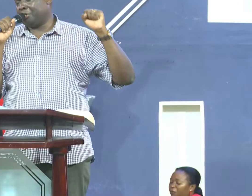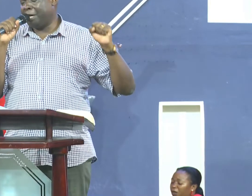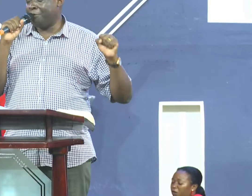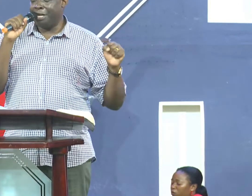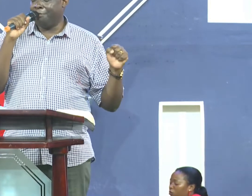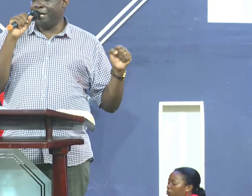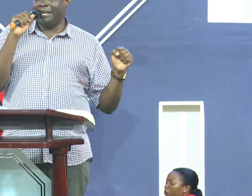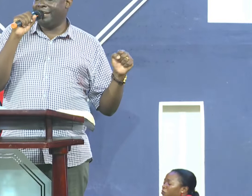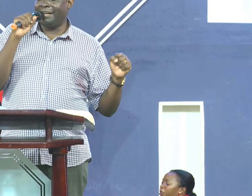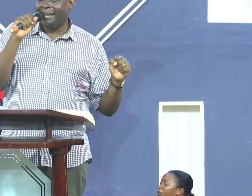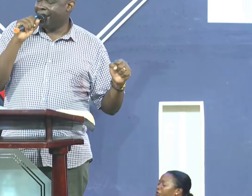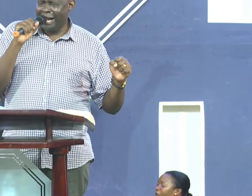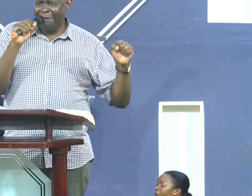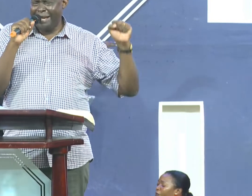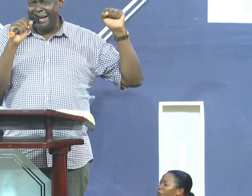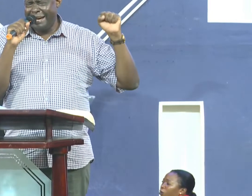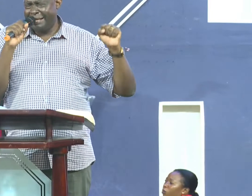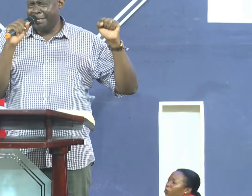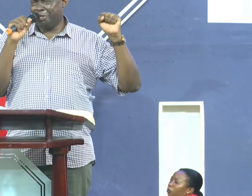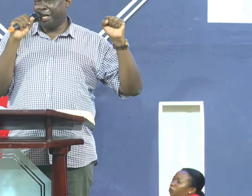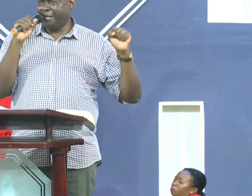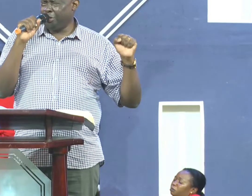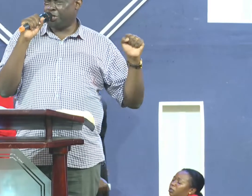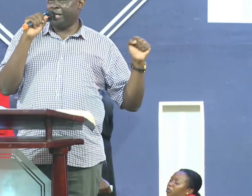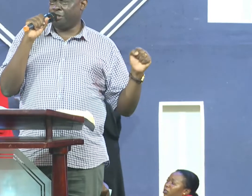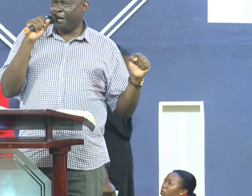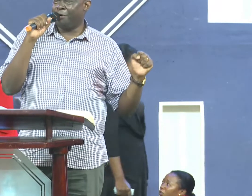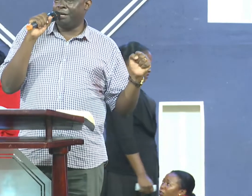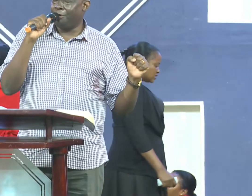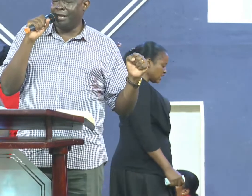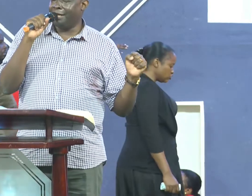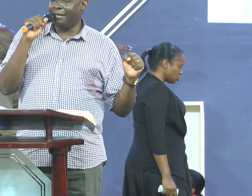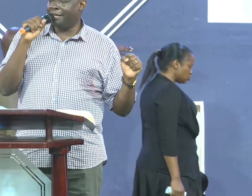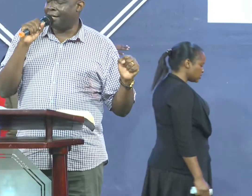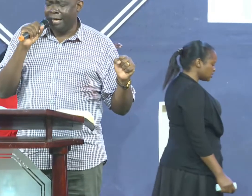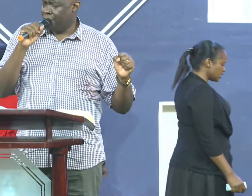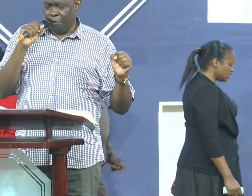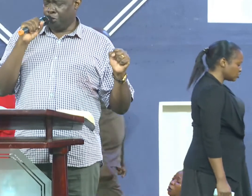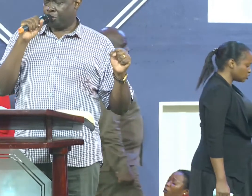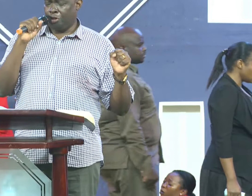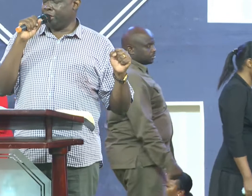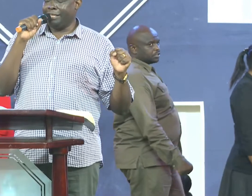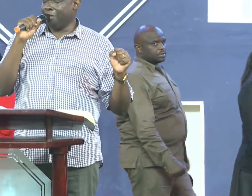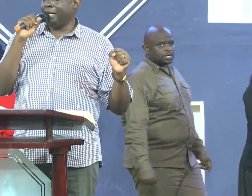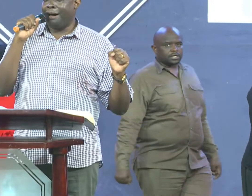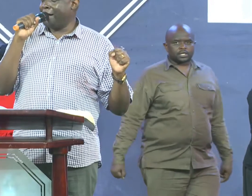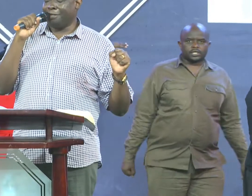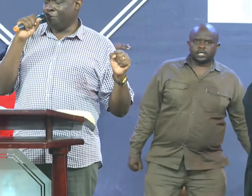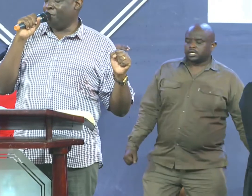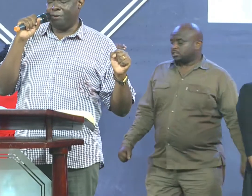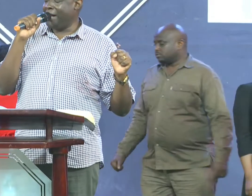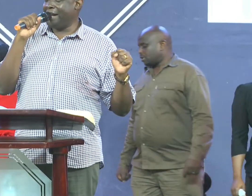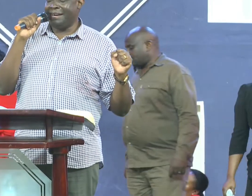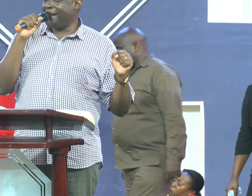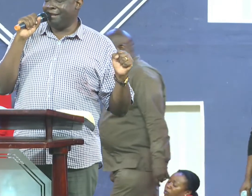chisa chiba wewe abayaya nirizadu chisa chiba wewe musonda zona